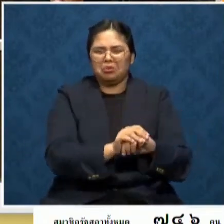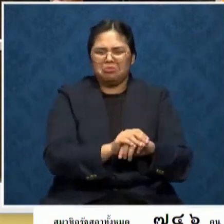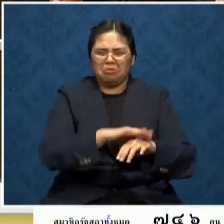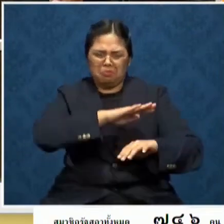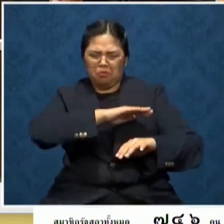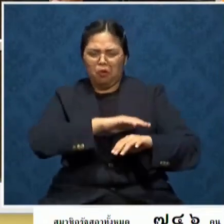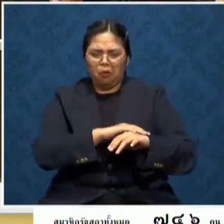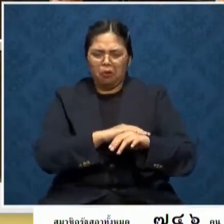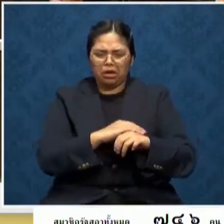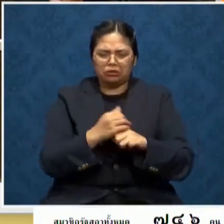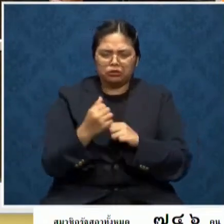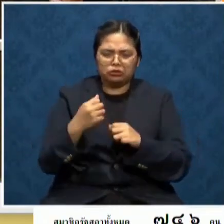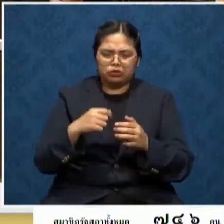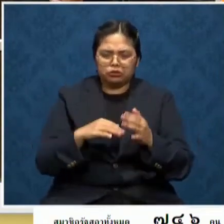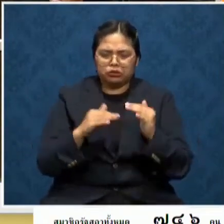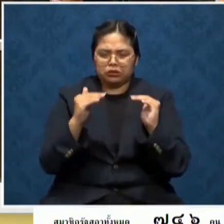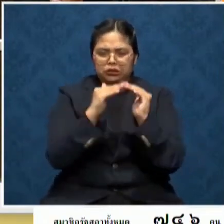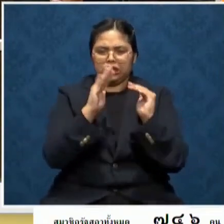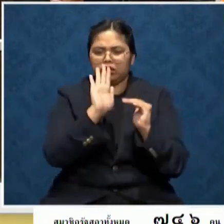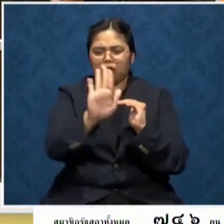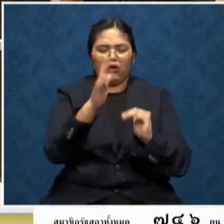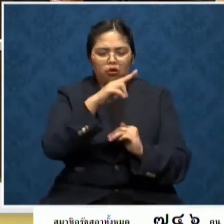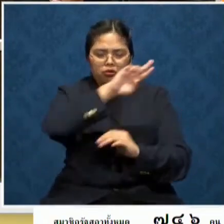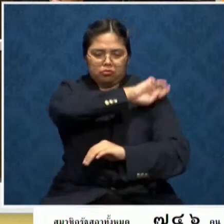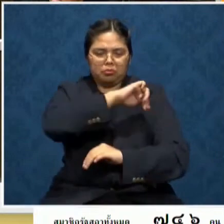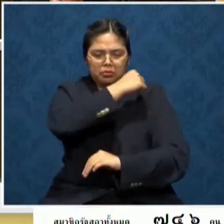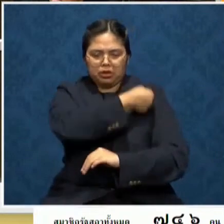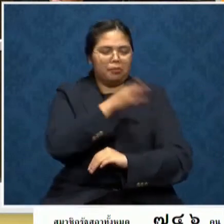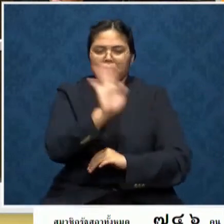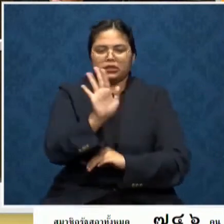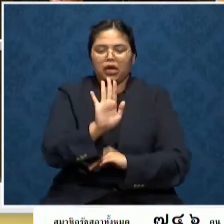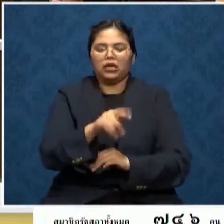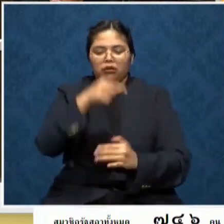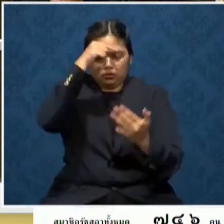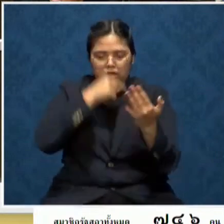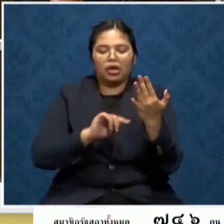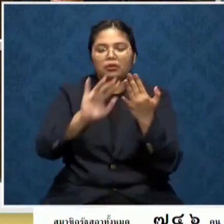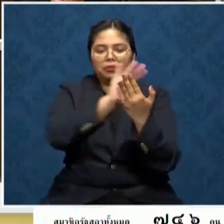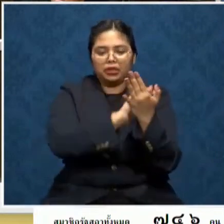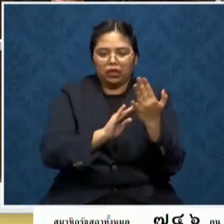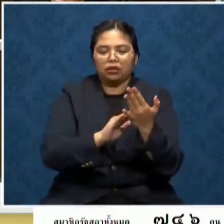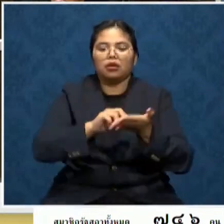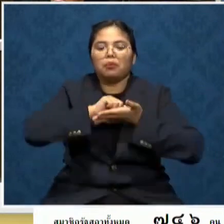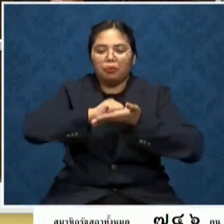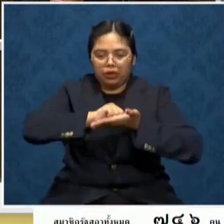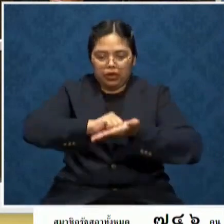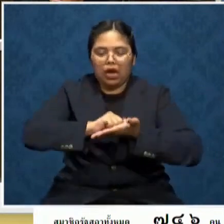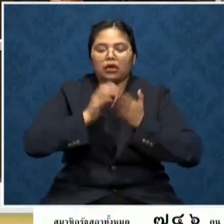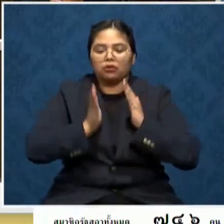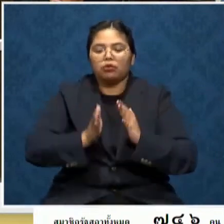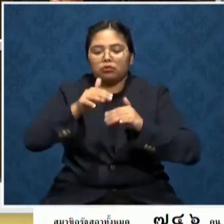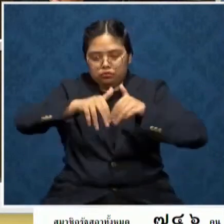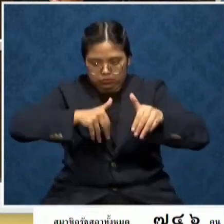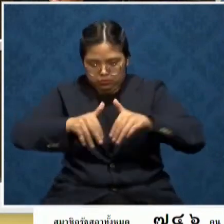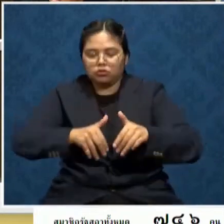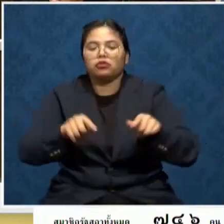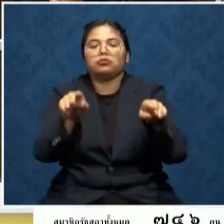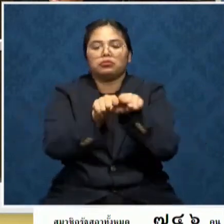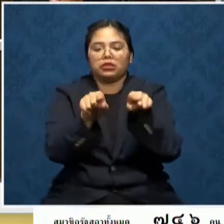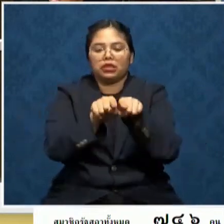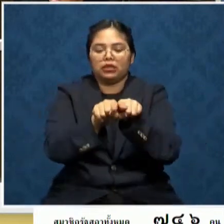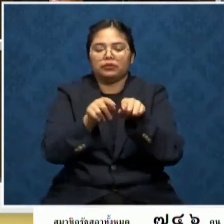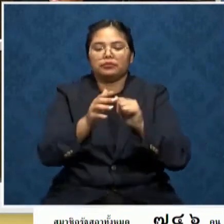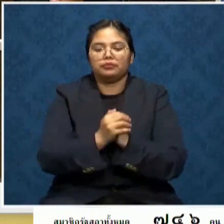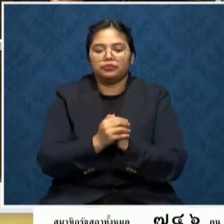บุคลาก่อนสาธนาสุขทนั้นครับแต่เปปัญหาของคนไทยทั้งประเทศ ในฐานะผู้ใช้บริการโเช่งกันเพราสุท้ายครับ